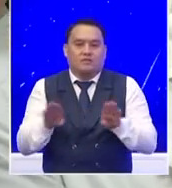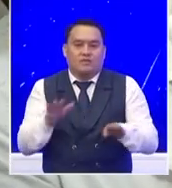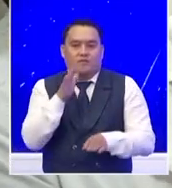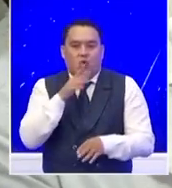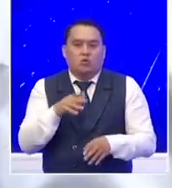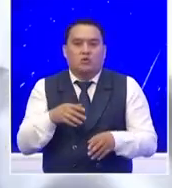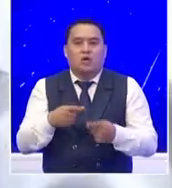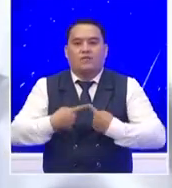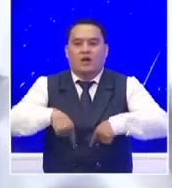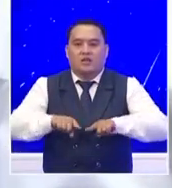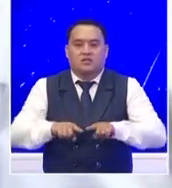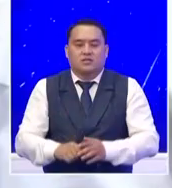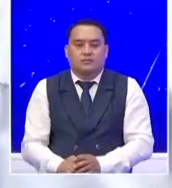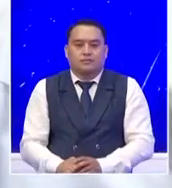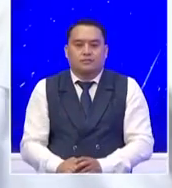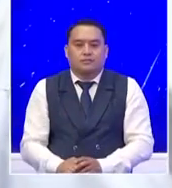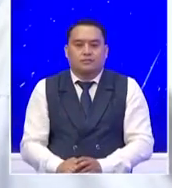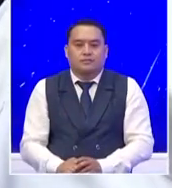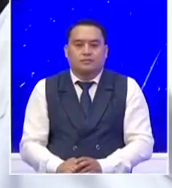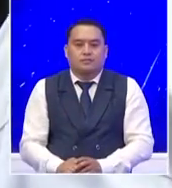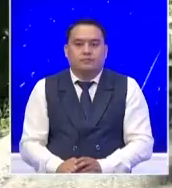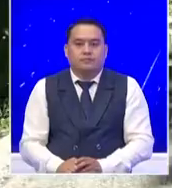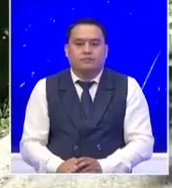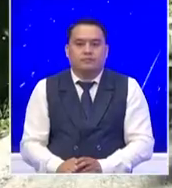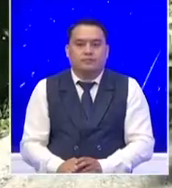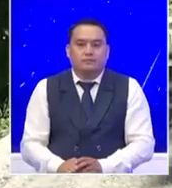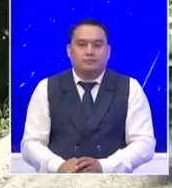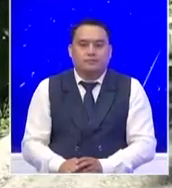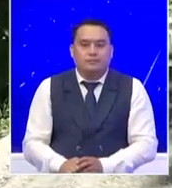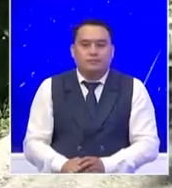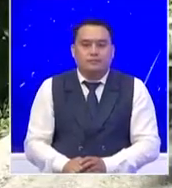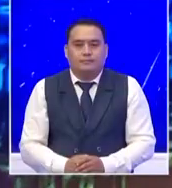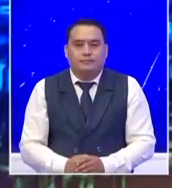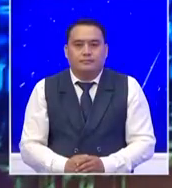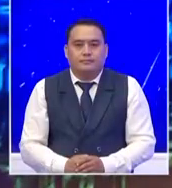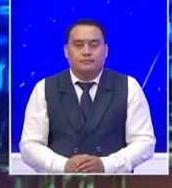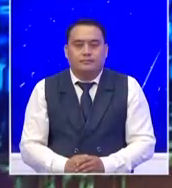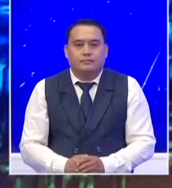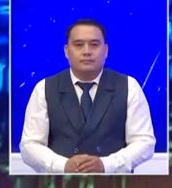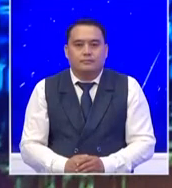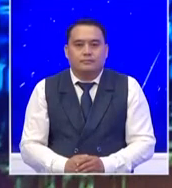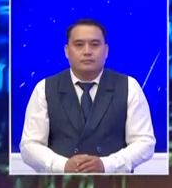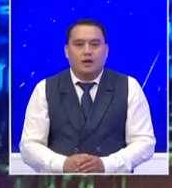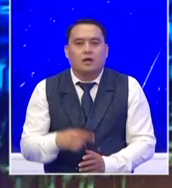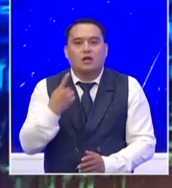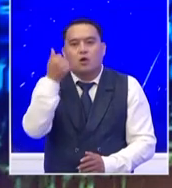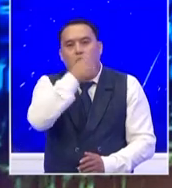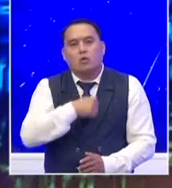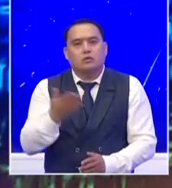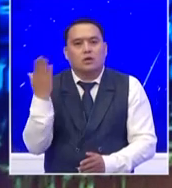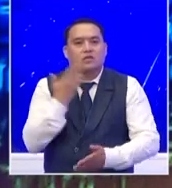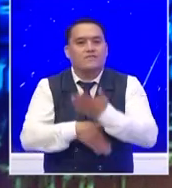возрастом самой организации. Гульназ Мустафа, Кайрат Кастурганов, телеканал ЖТСУ. Преодоленный барьер. Год назад